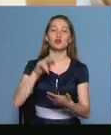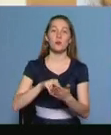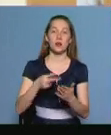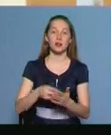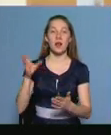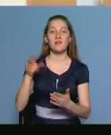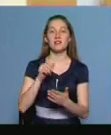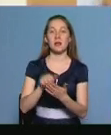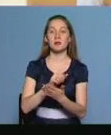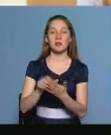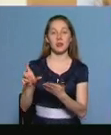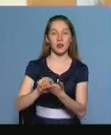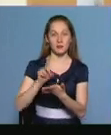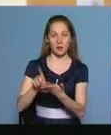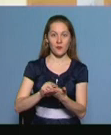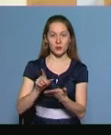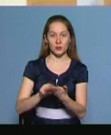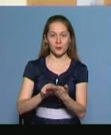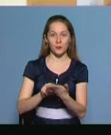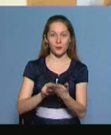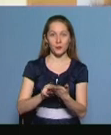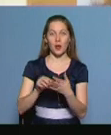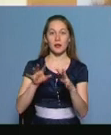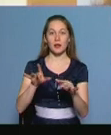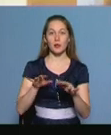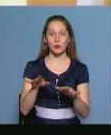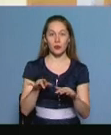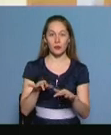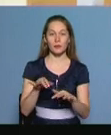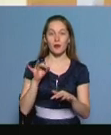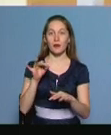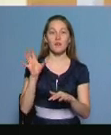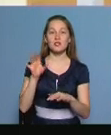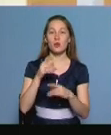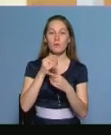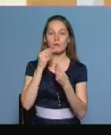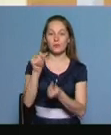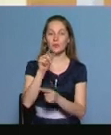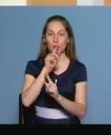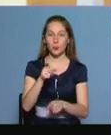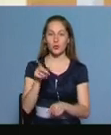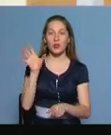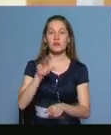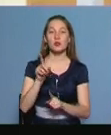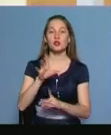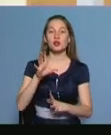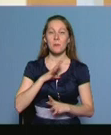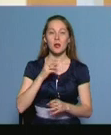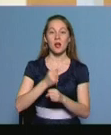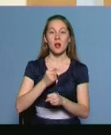материалы оцифровываются, ни одно мнение жителей никуда не исчезает. И та работа, которая была проведена